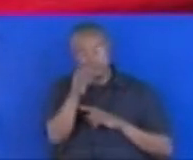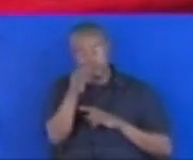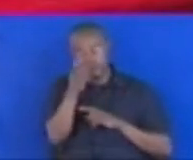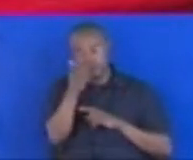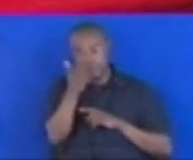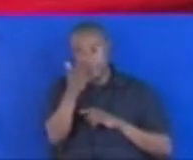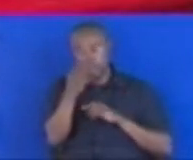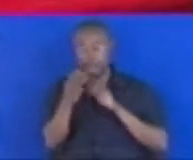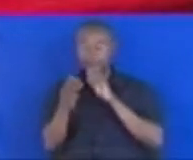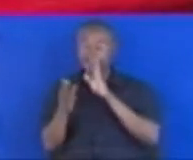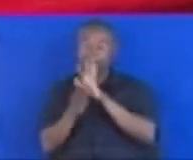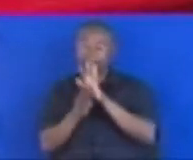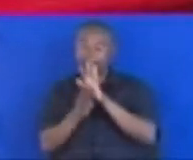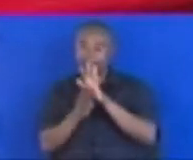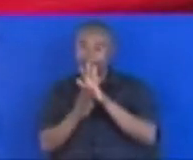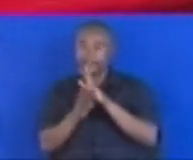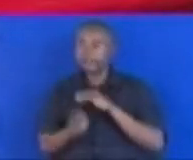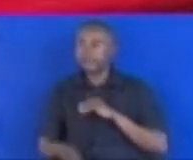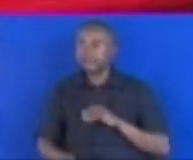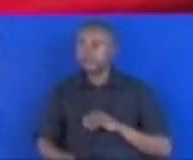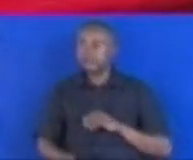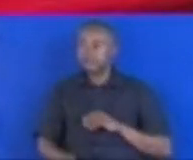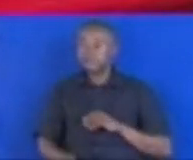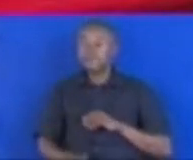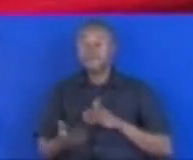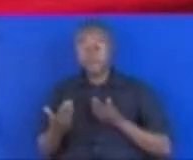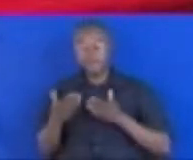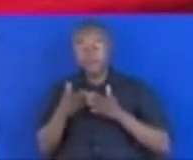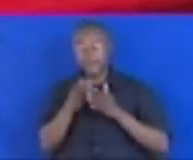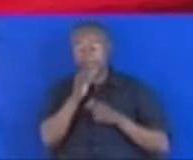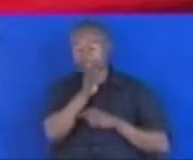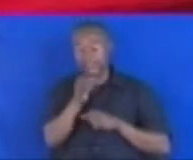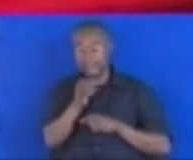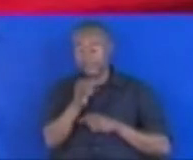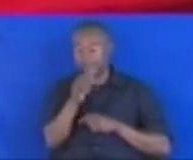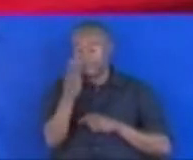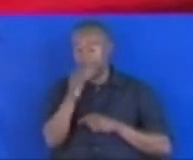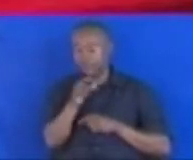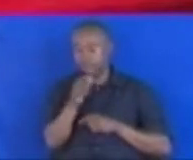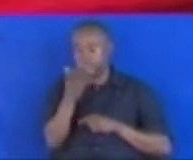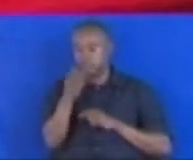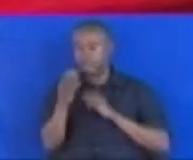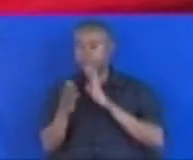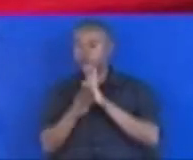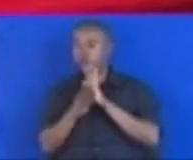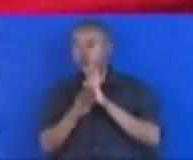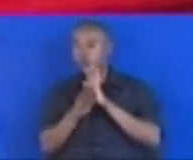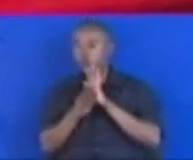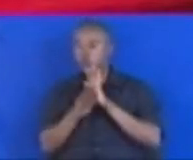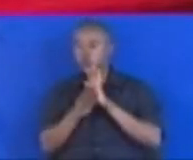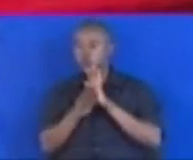mwaka 2020-2021 hadi kufikia 2.85% mwaka